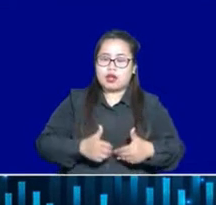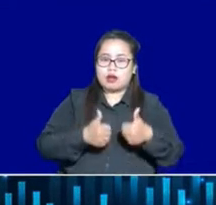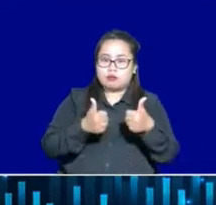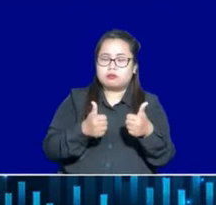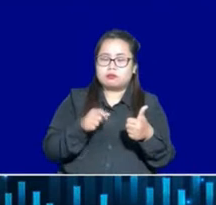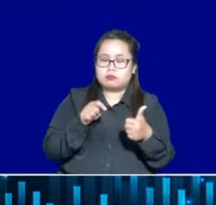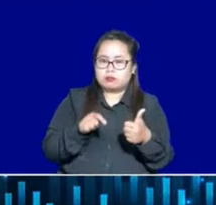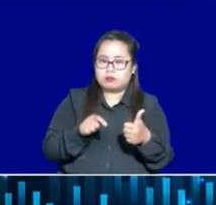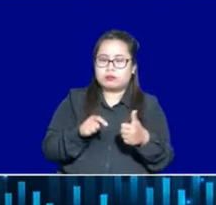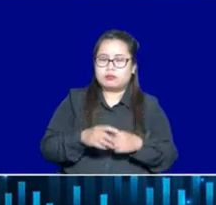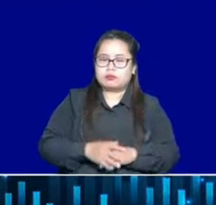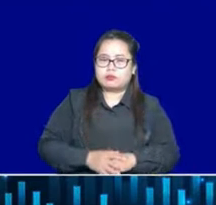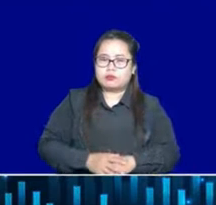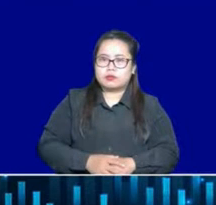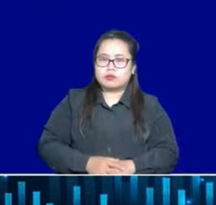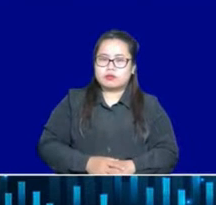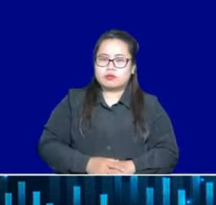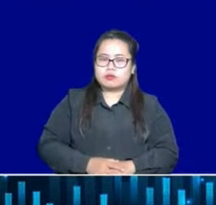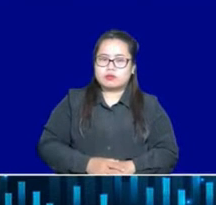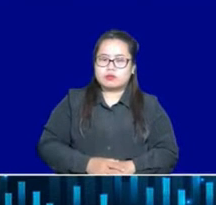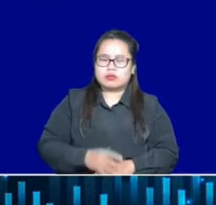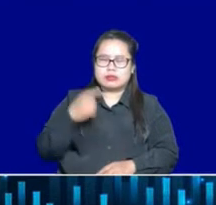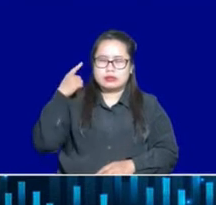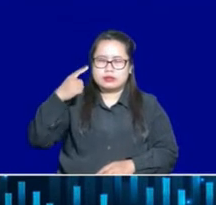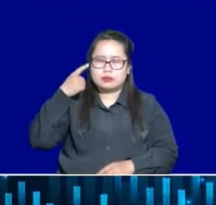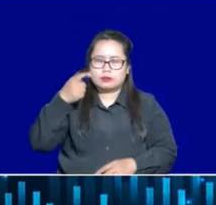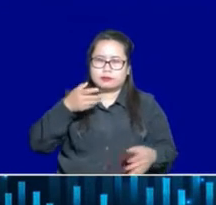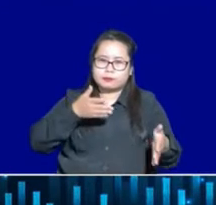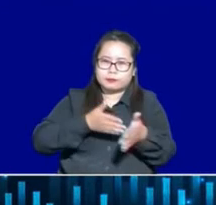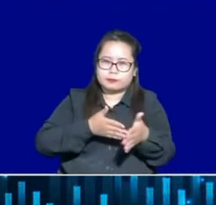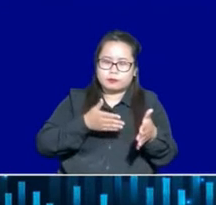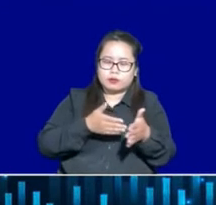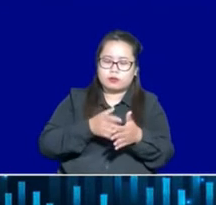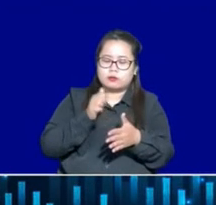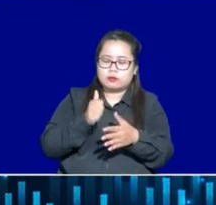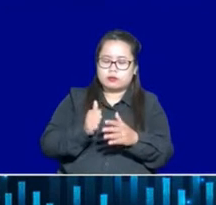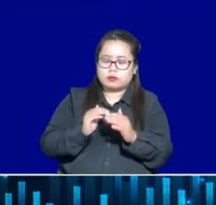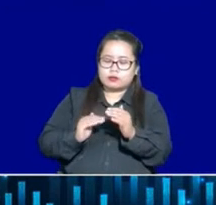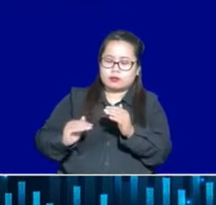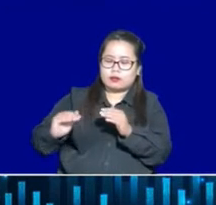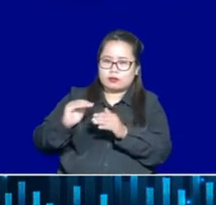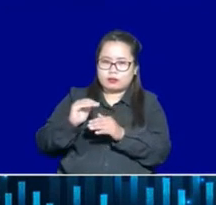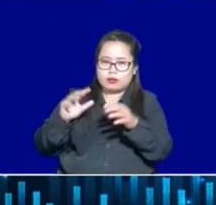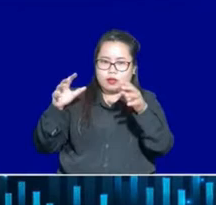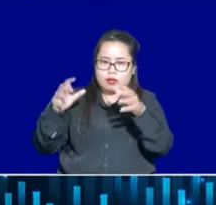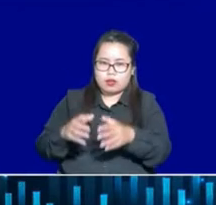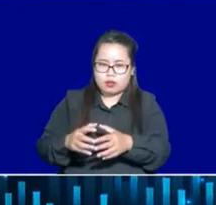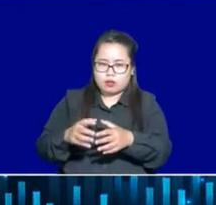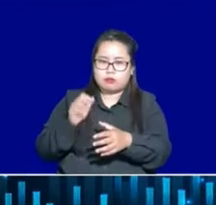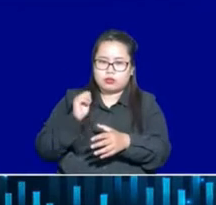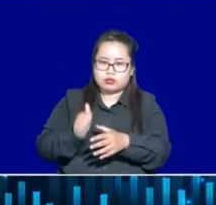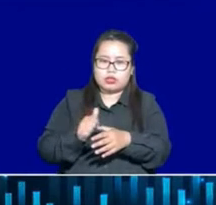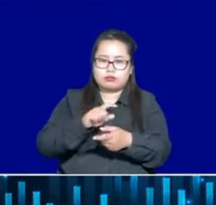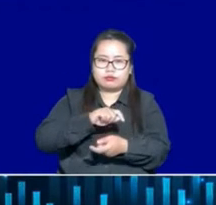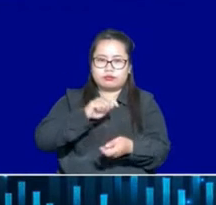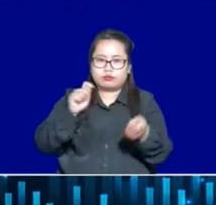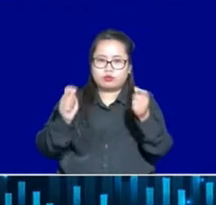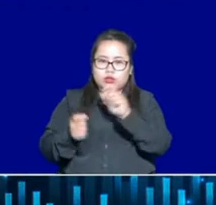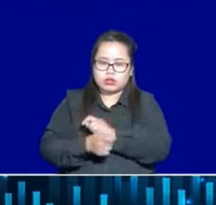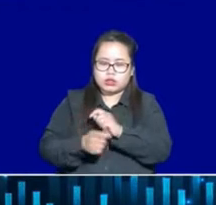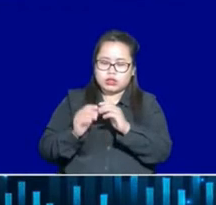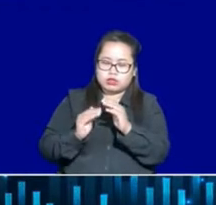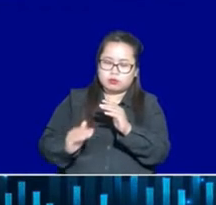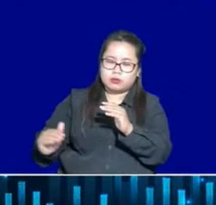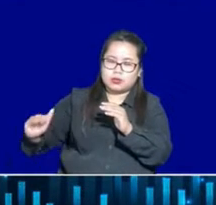itu seringkali terjebak dia untuk naik kelas, untuk bisa graduasi ke tingkat yang lebih tinggi.